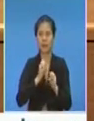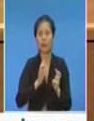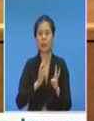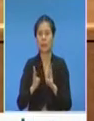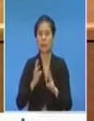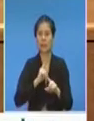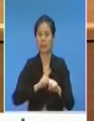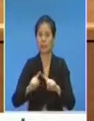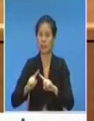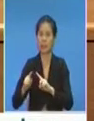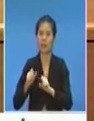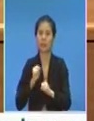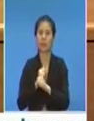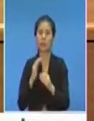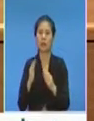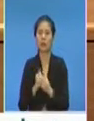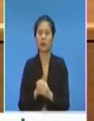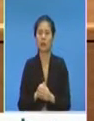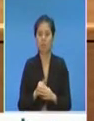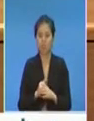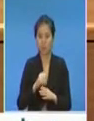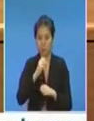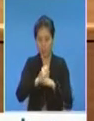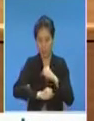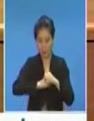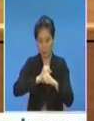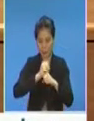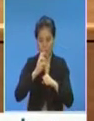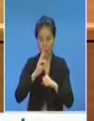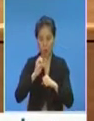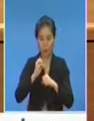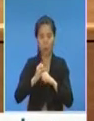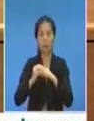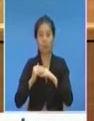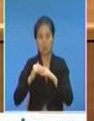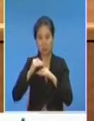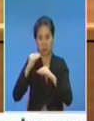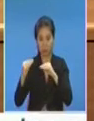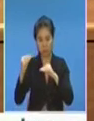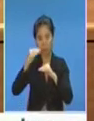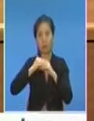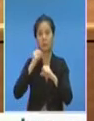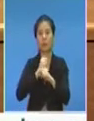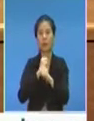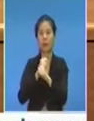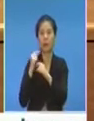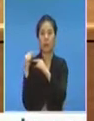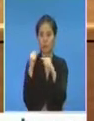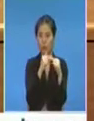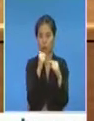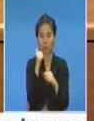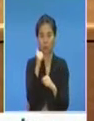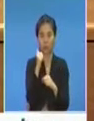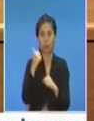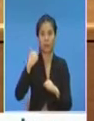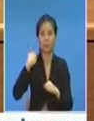ครับเพราะว่าขยายอายุเกษียณถ้าอย่างตราบใดที่โครงสร้างประชากรยังลักษณะที่เริ่มที่จะฐานเล็กลงไปเรื่อยๆไปป่อง